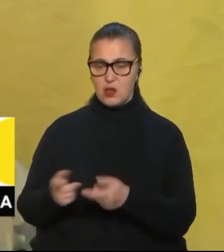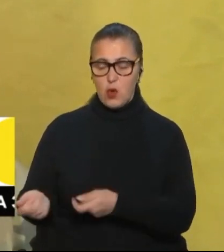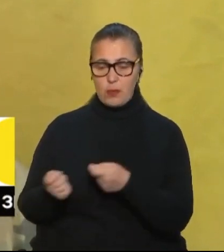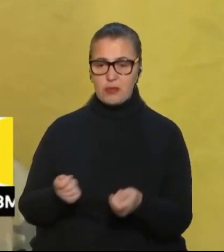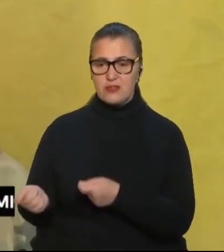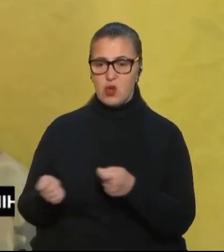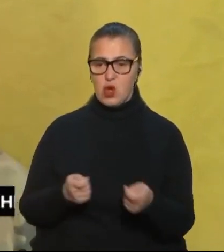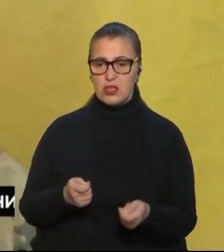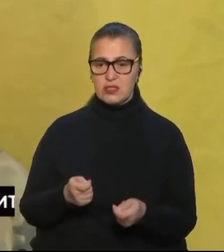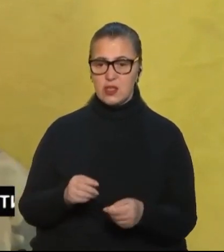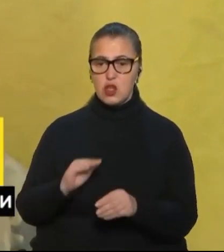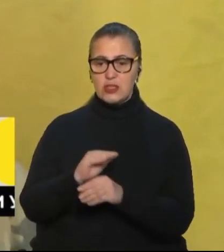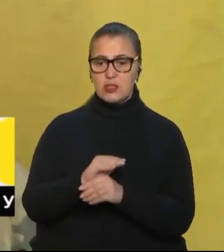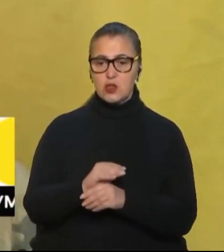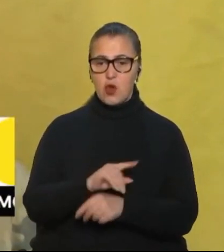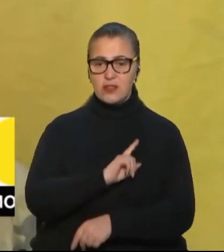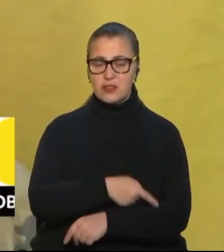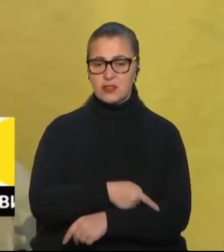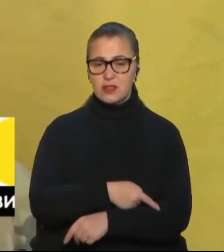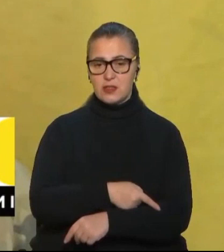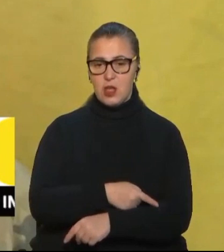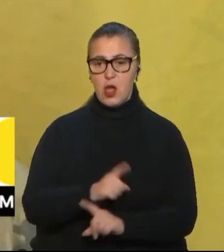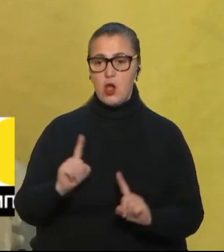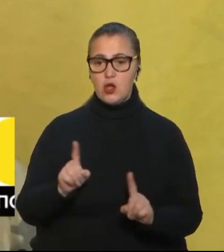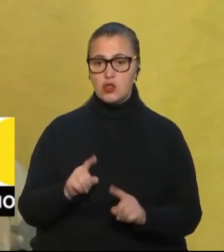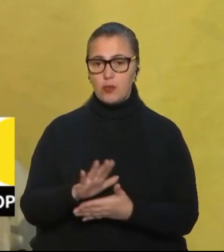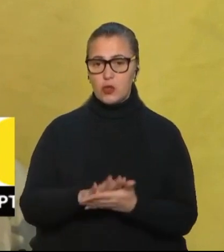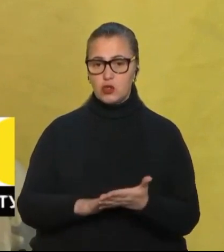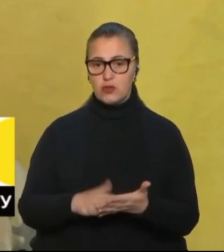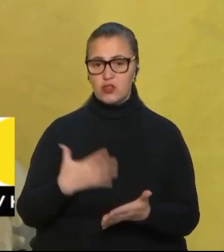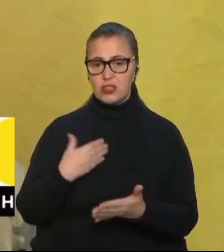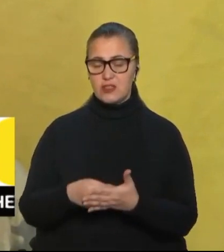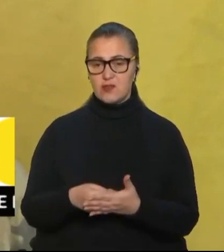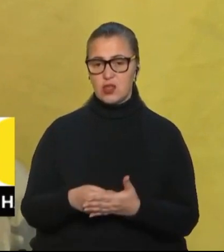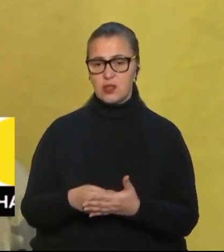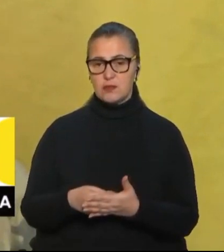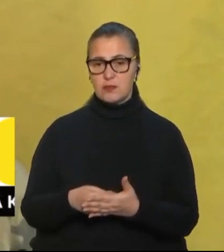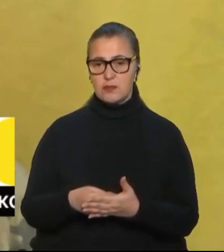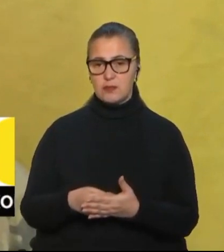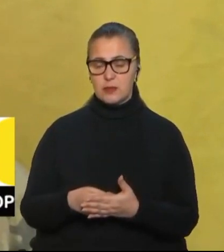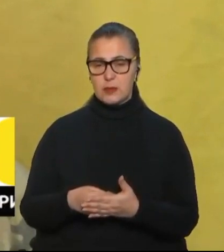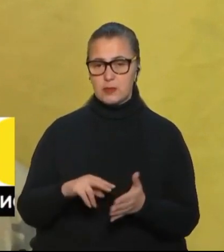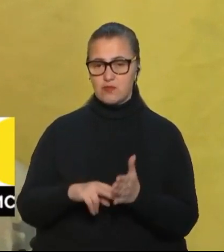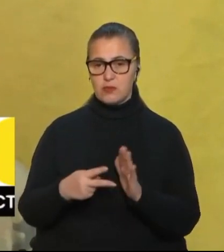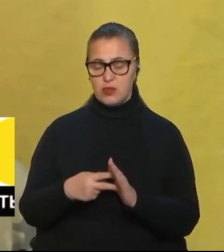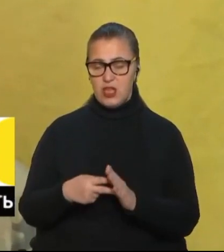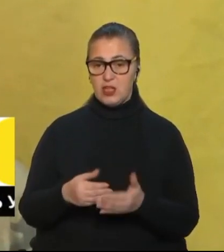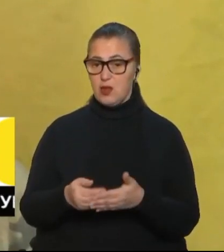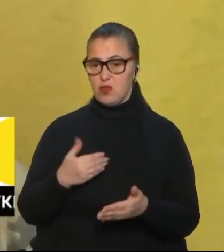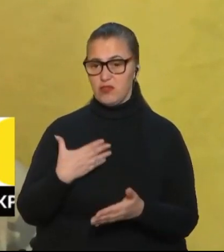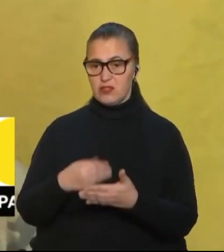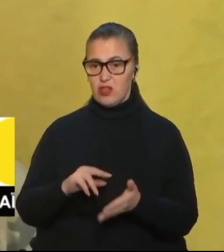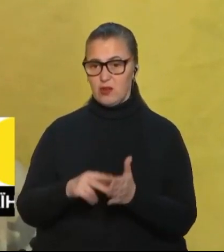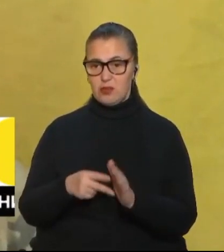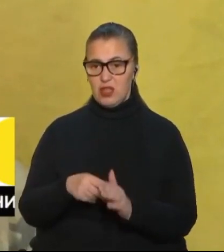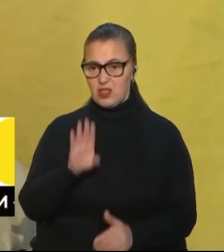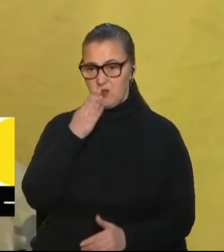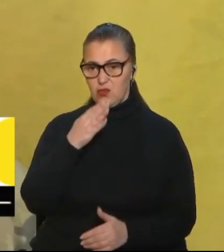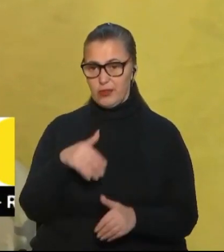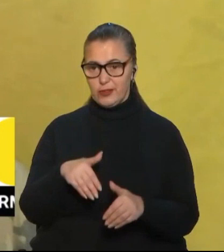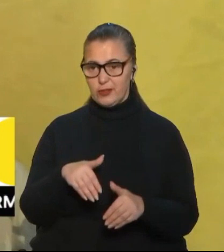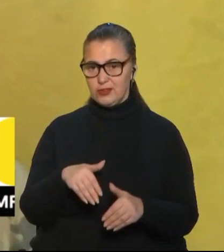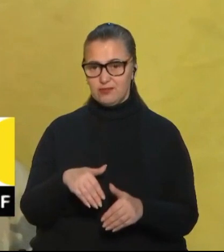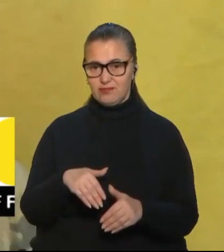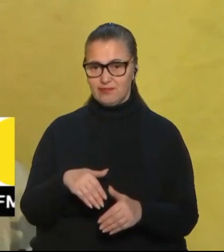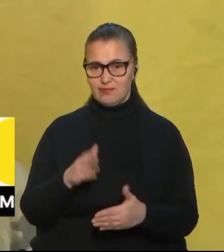підвозить додаткові сили для того, щоб продовжити свої наміри, адже від своїх намірів ворог не відступає. Як